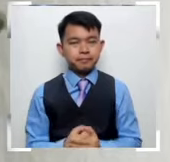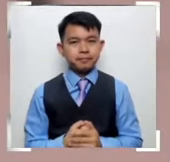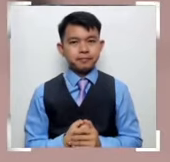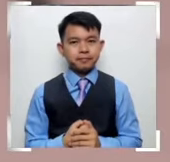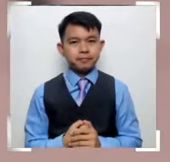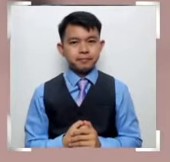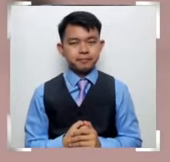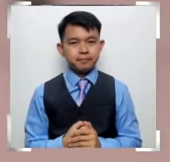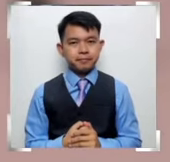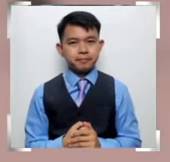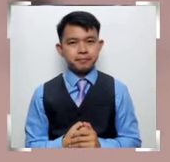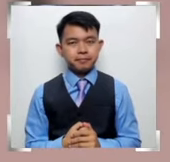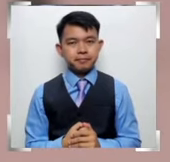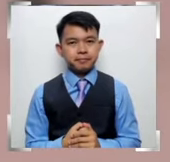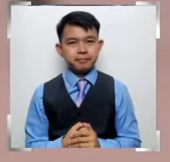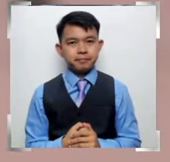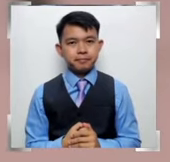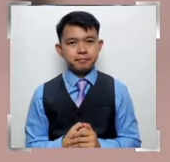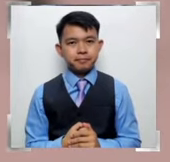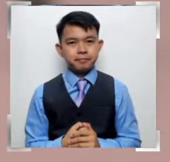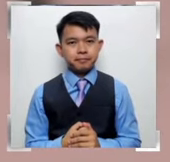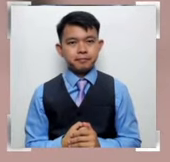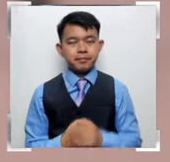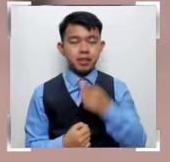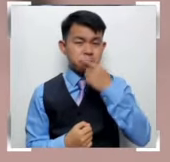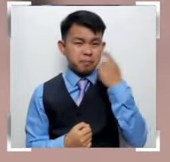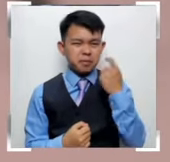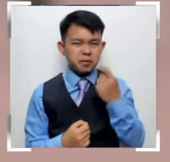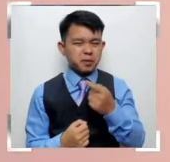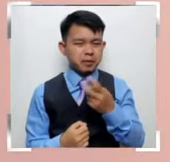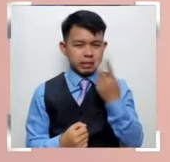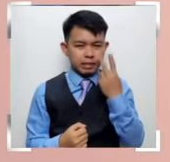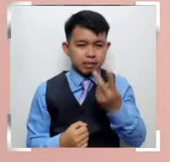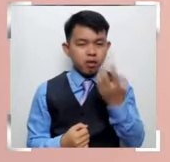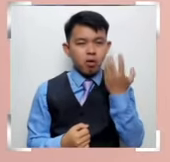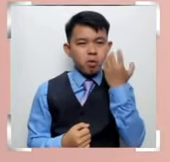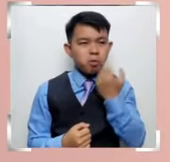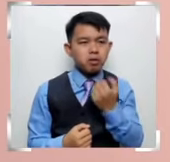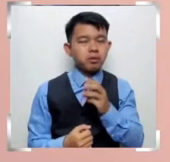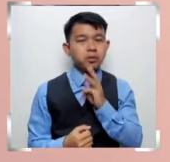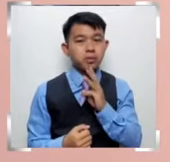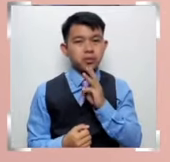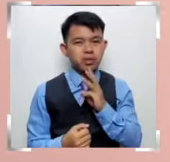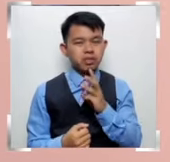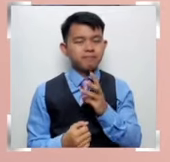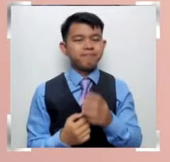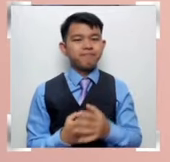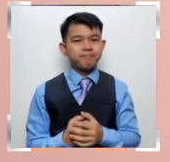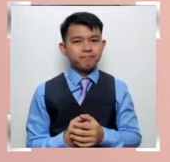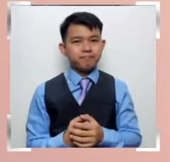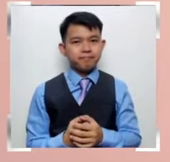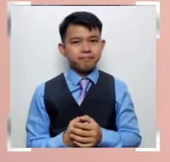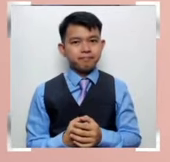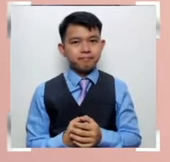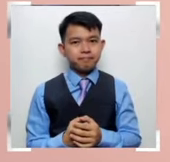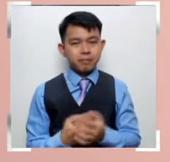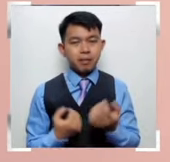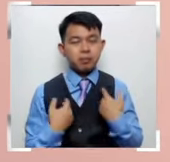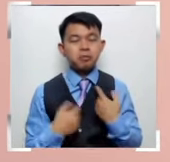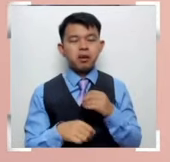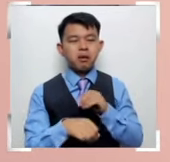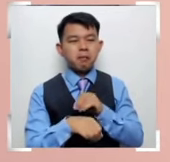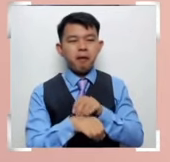institution na ito. Pero dahil malaki na yung shortfall sa supply, meron po talagang natamaan na rin. Pero